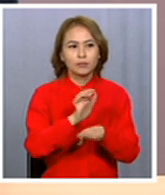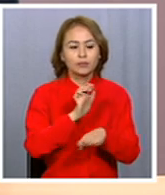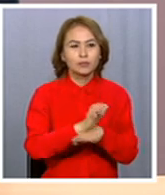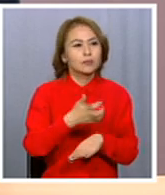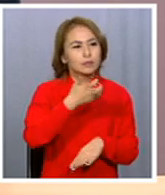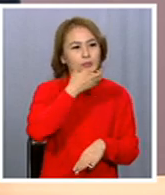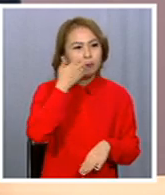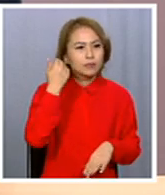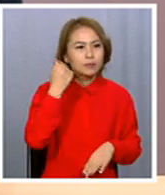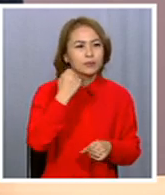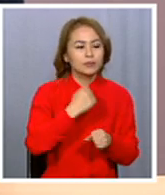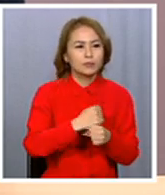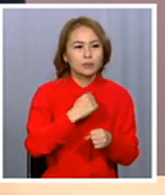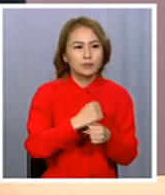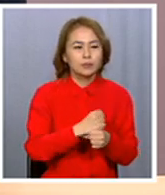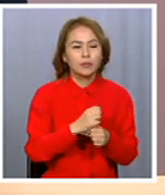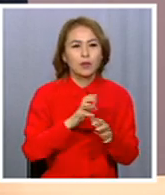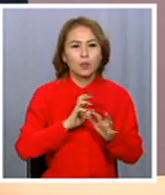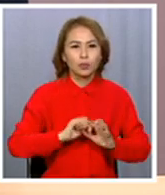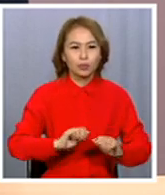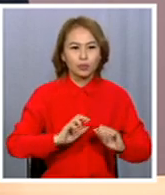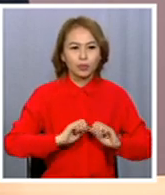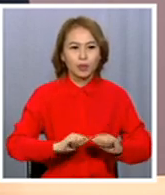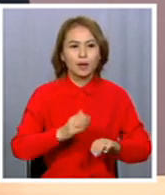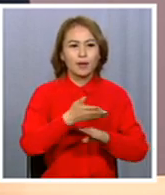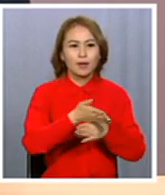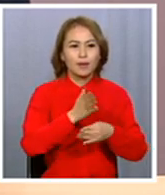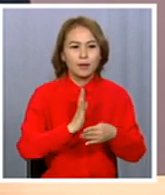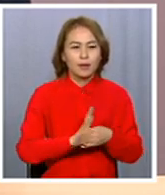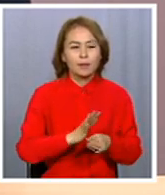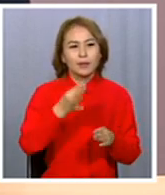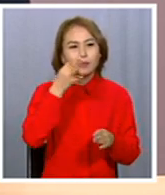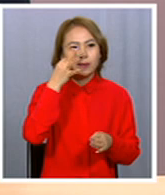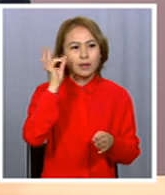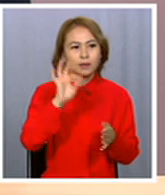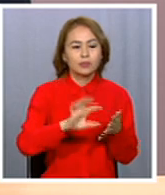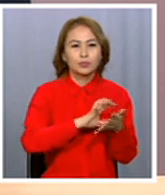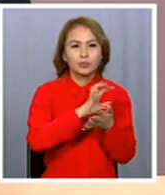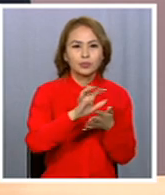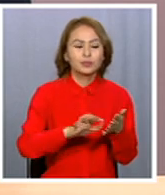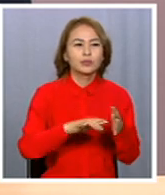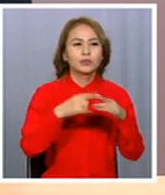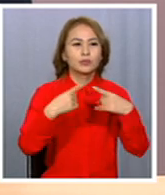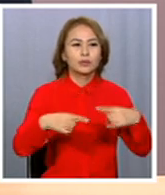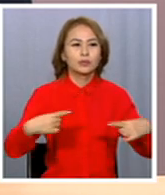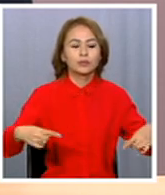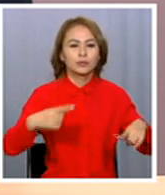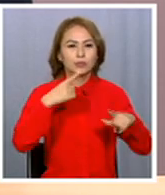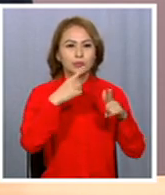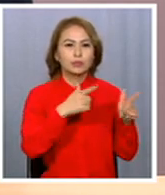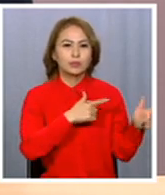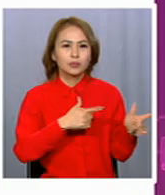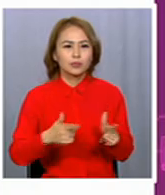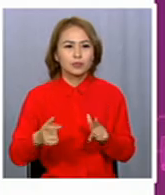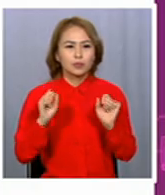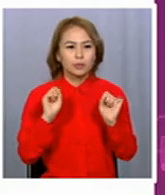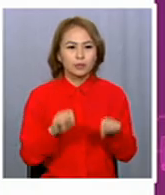ұн жасап, ұннан нан пісіріп, тәтті тоқаштар, тағы басқа тағамдар әзірлеуімізге болады екен.